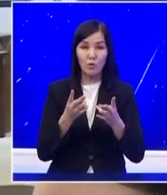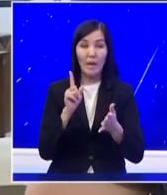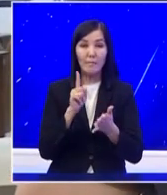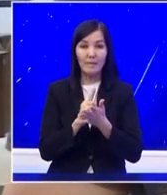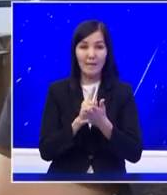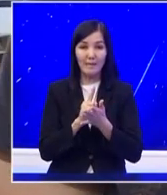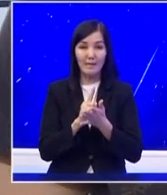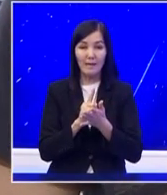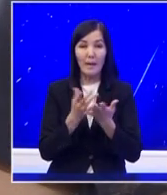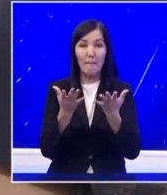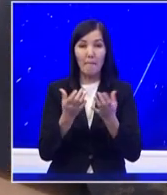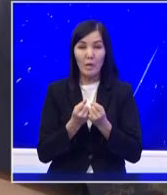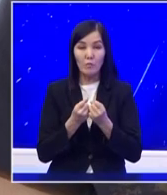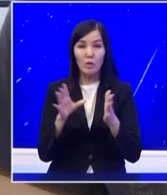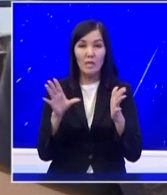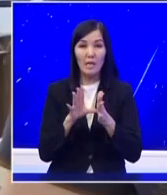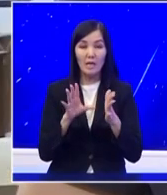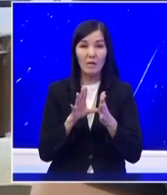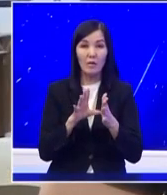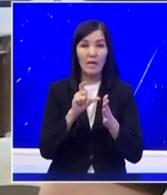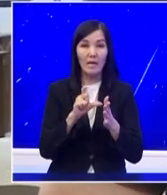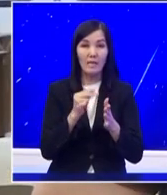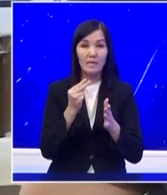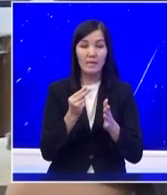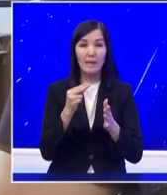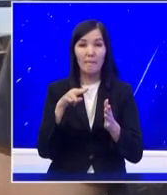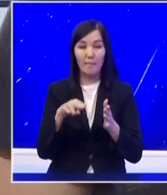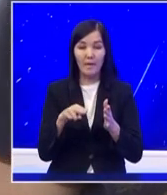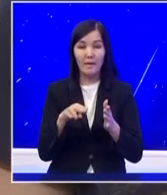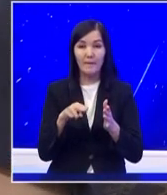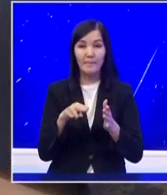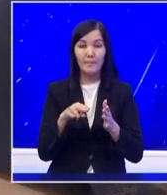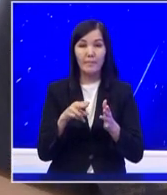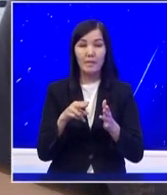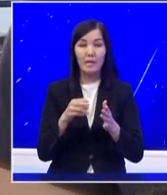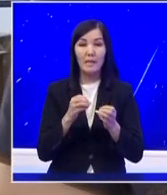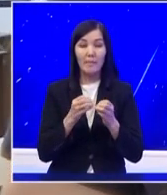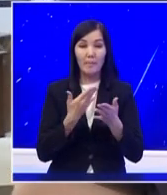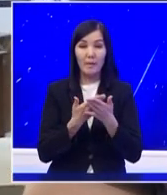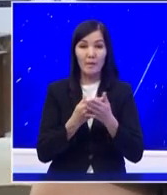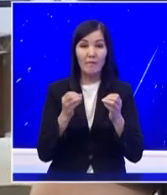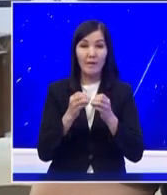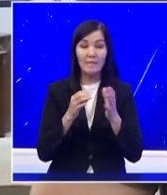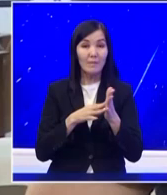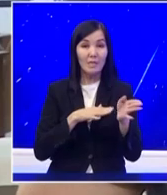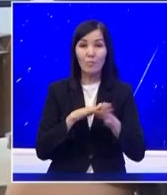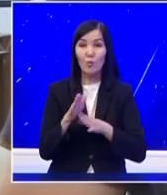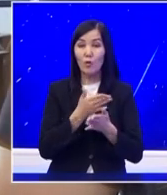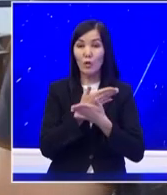обязательно условие получить электронно-цифровую подпись. Если поступающему еще не исполнилось 18 лет,